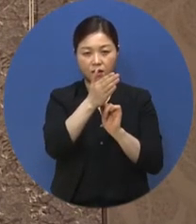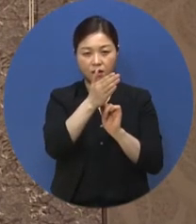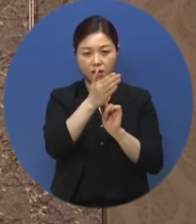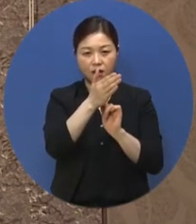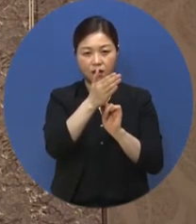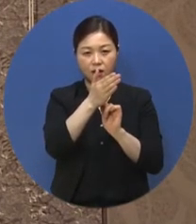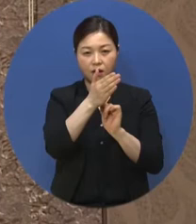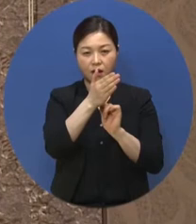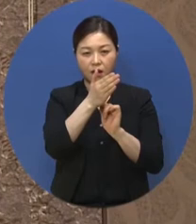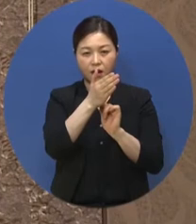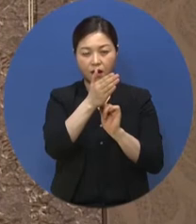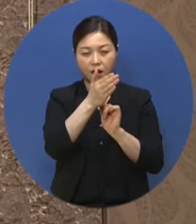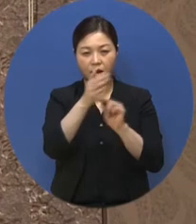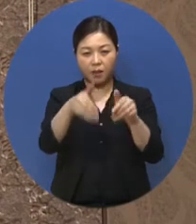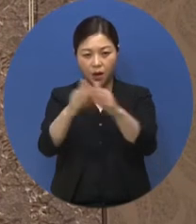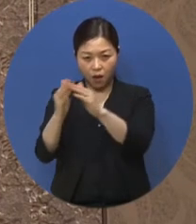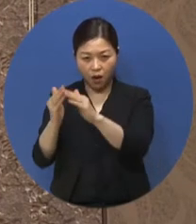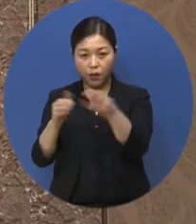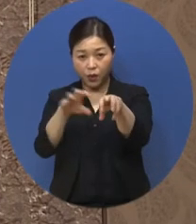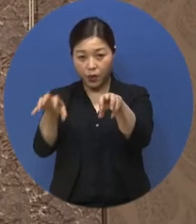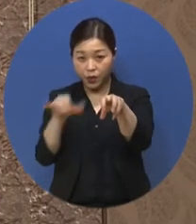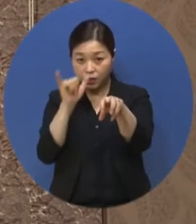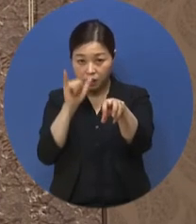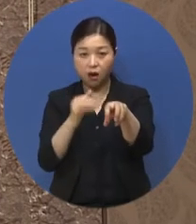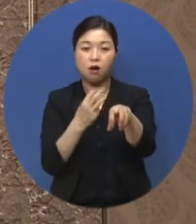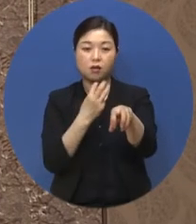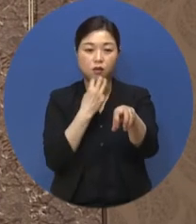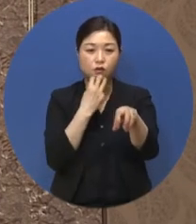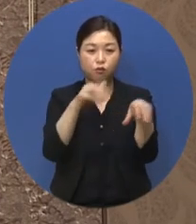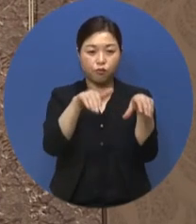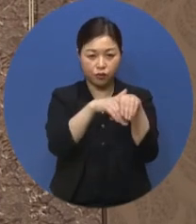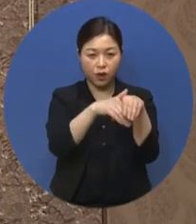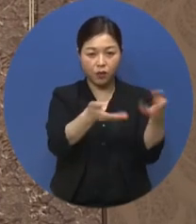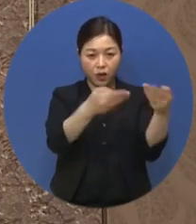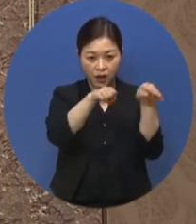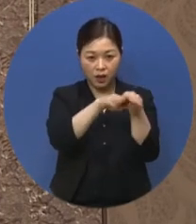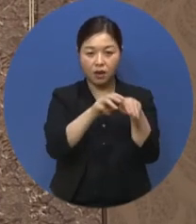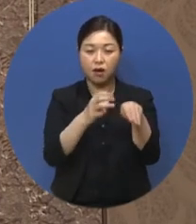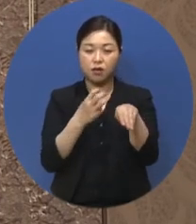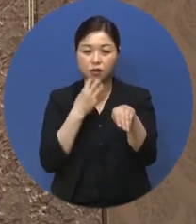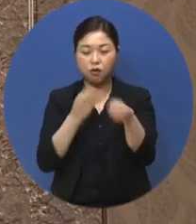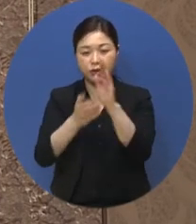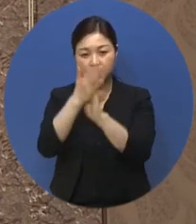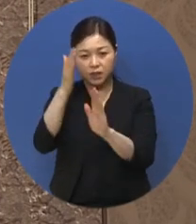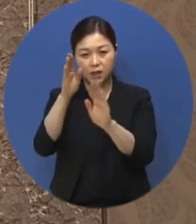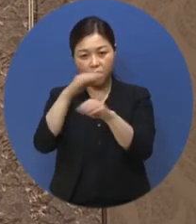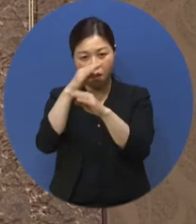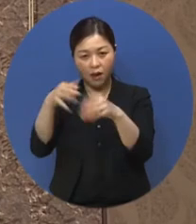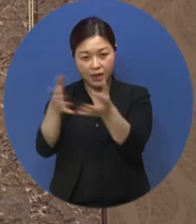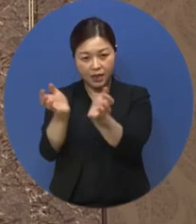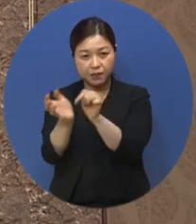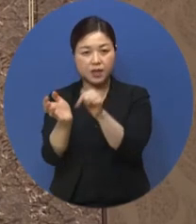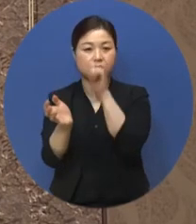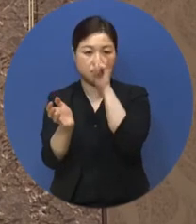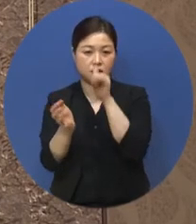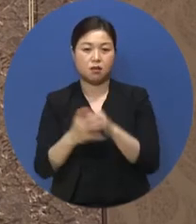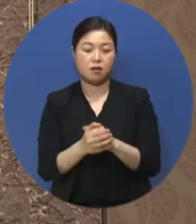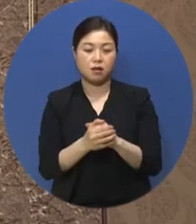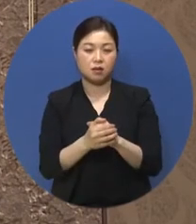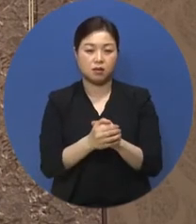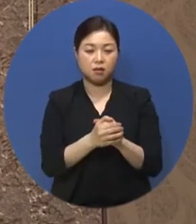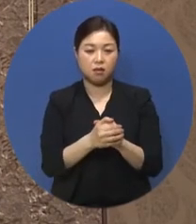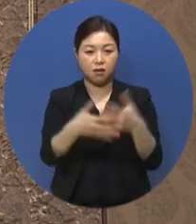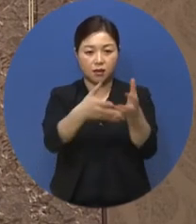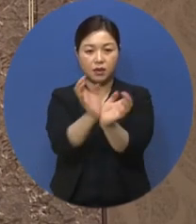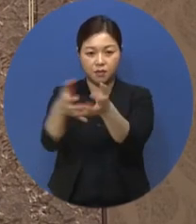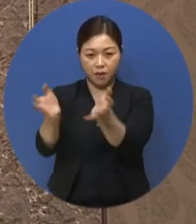뭐 세종문화회관이라든가 서울시향 등 이렇게 몇 개가 있고요. 예. 그래서 이제 그런 부서들하고 협력을